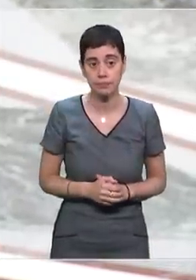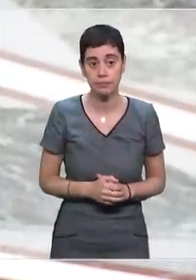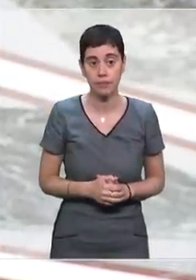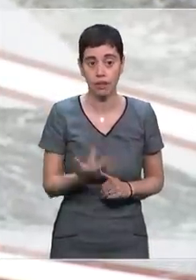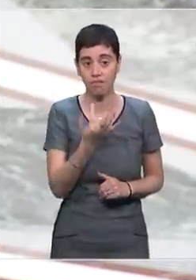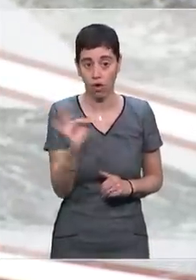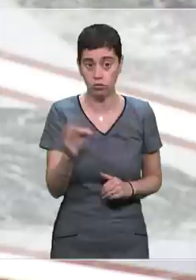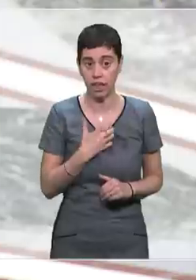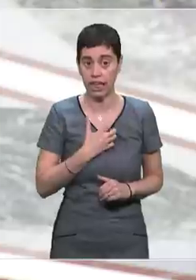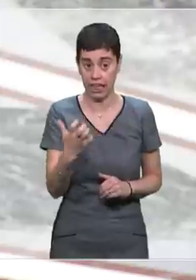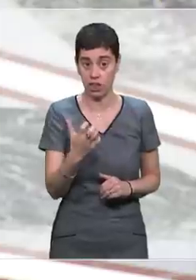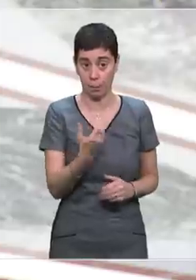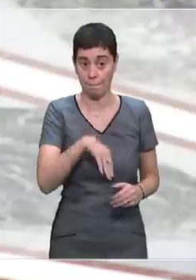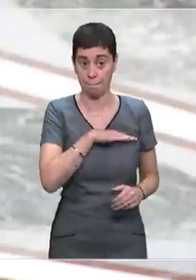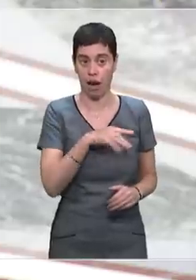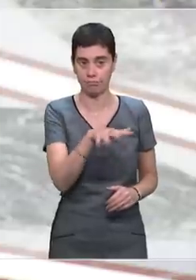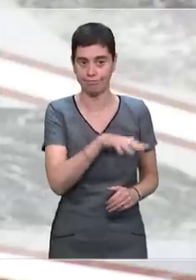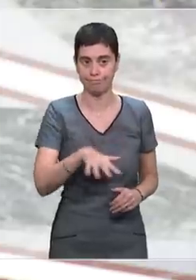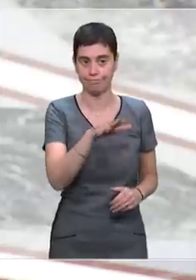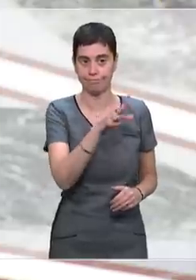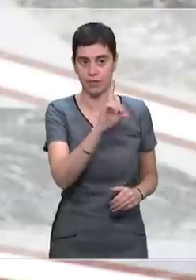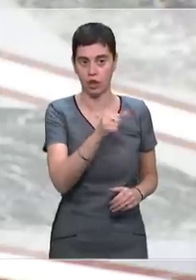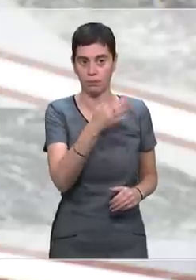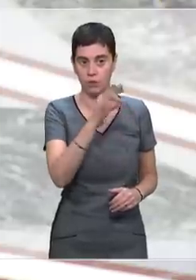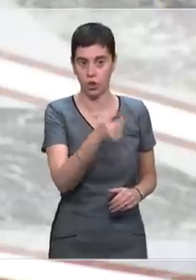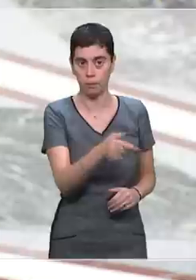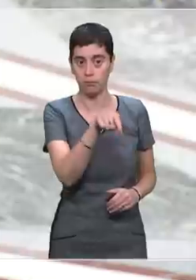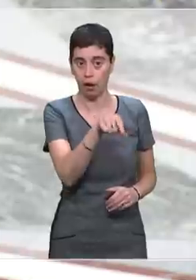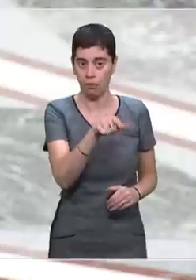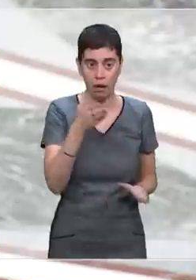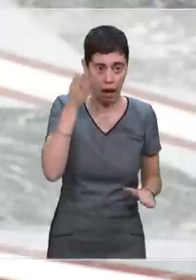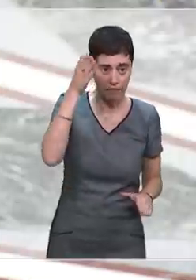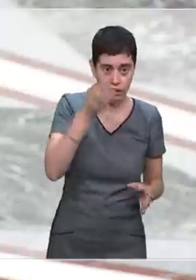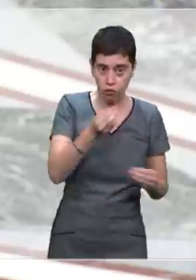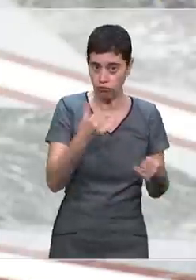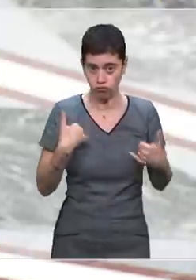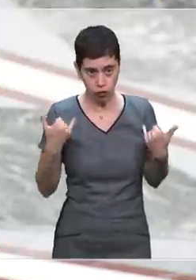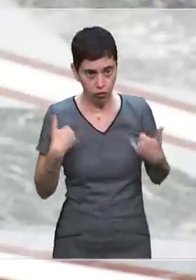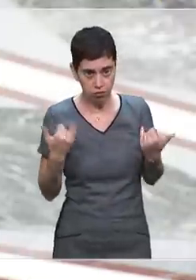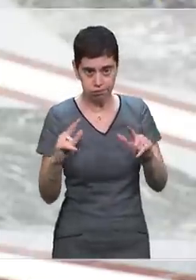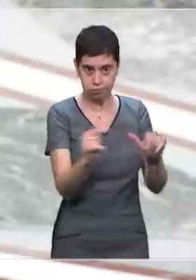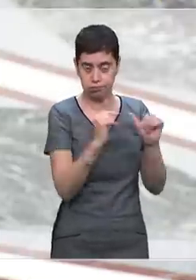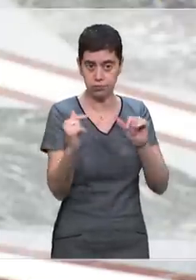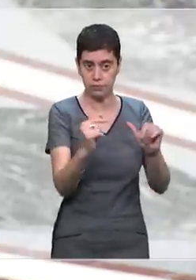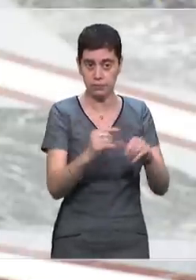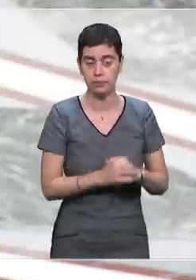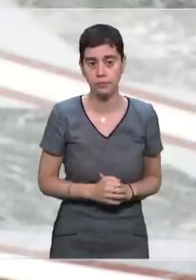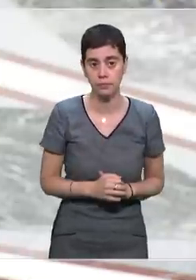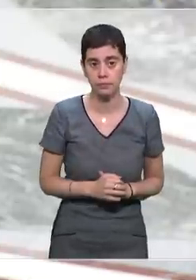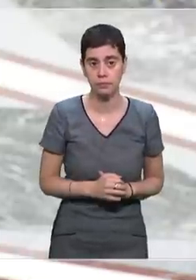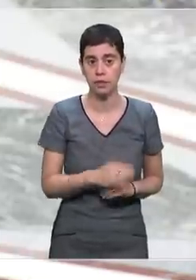est riche de ses outre-mer. Ce sont des territoires d'avenir, de jeunesse. Ce sont des territoires à